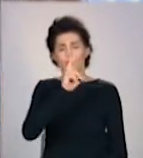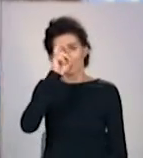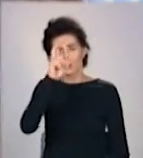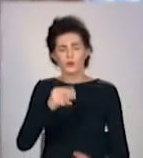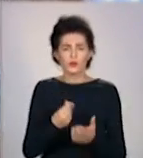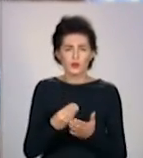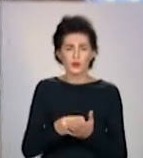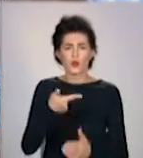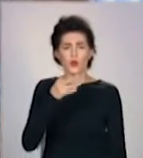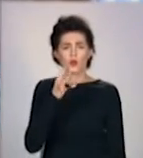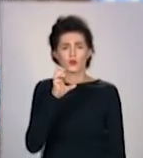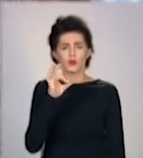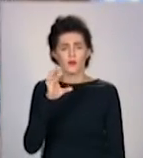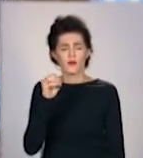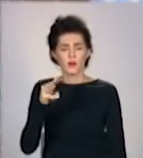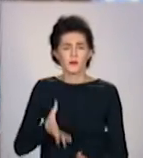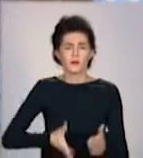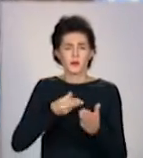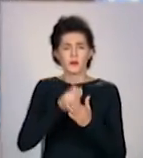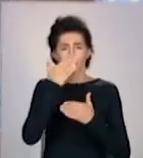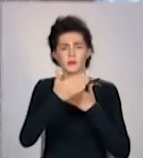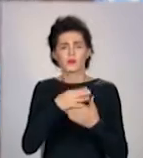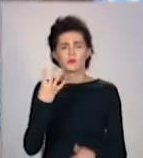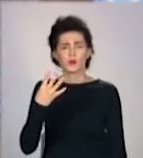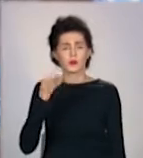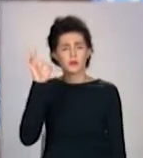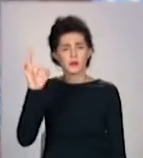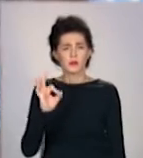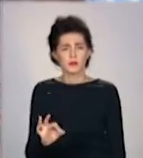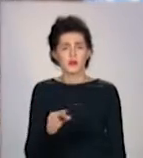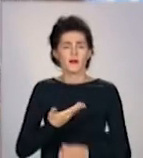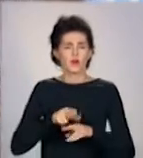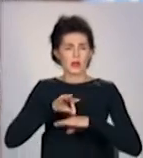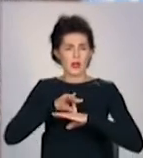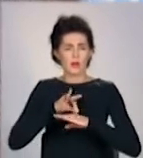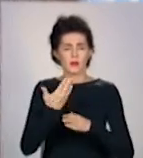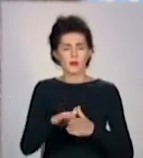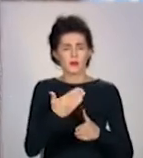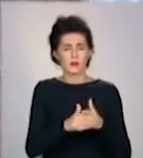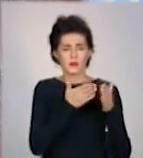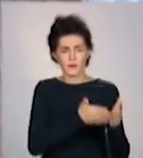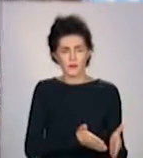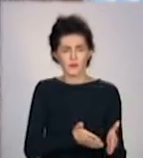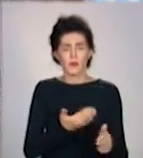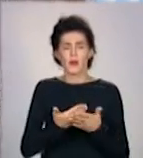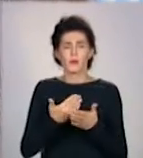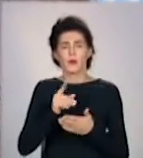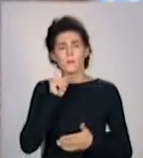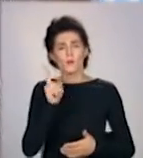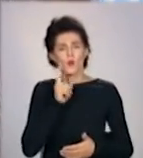городской совет гарантирует компенсацию в размере 40% тела кредита. Для